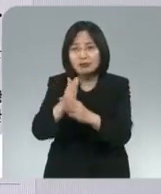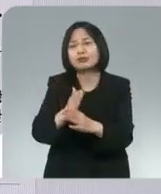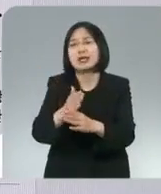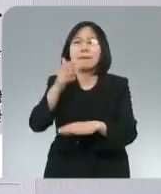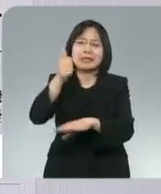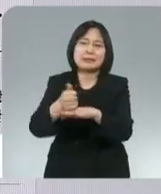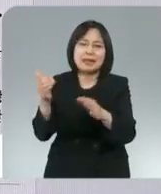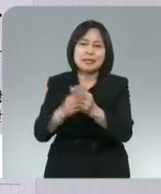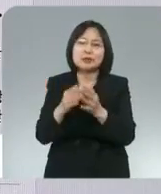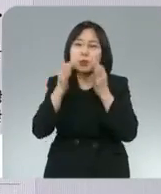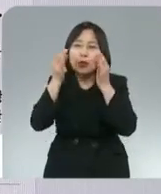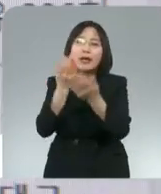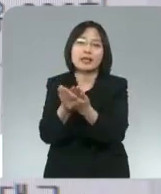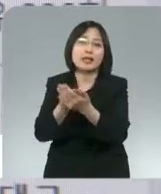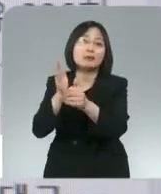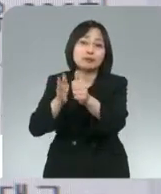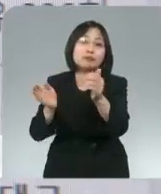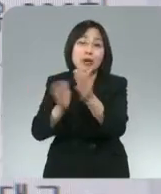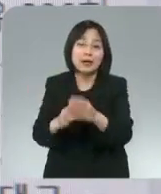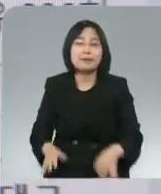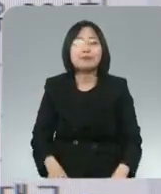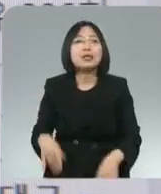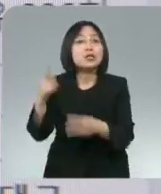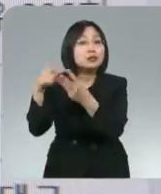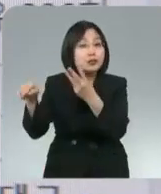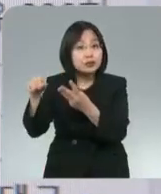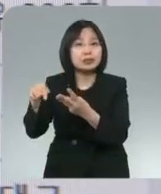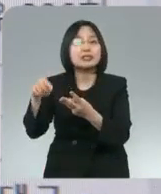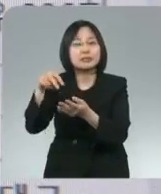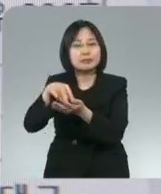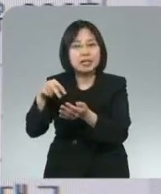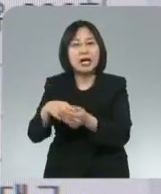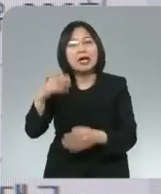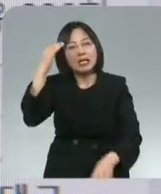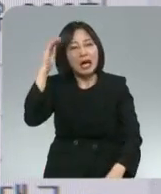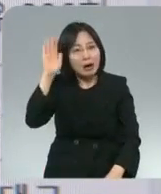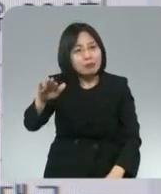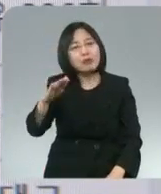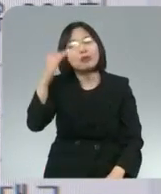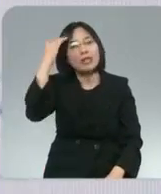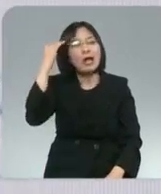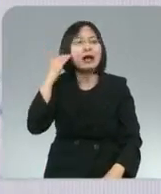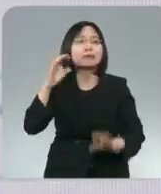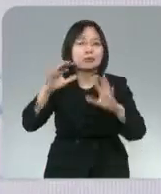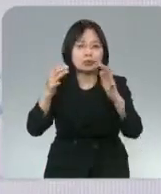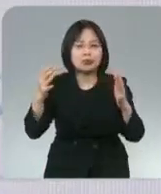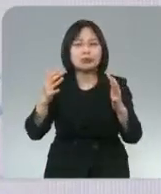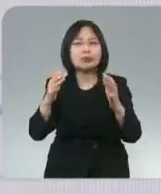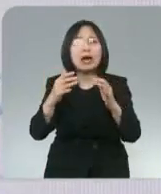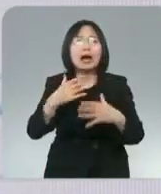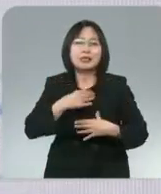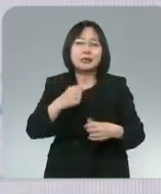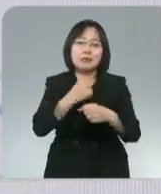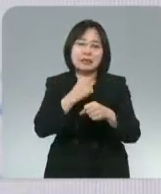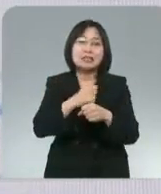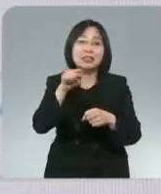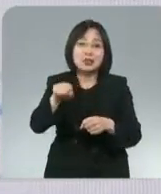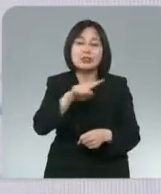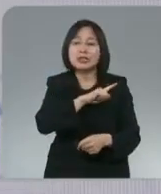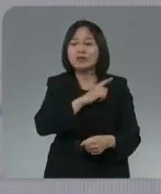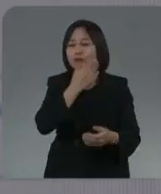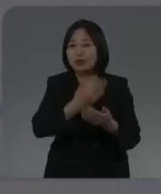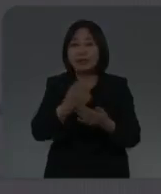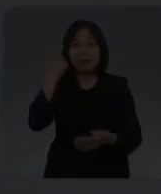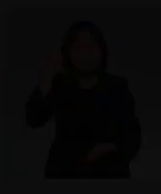fin de leur mission le président-élu une forme yole a pour sa part souligné que la véritable commémoration résidait à rendre le pays